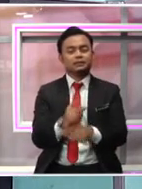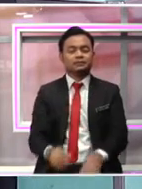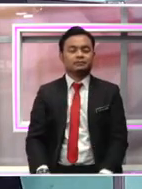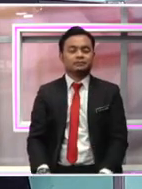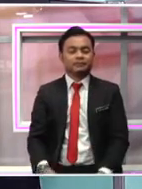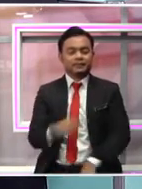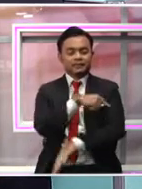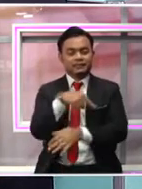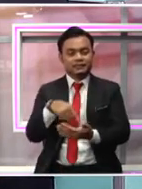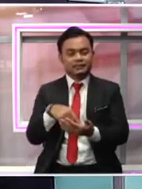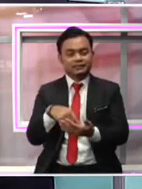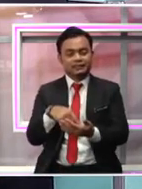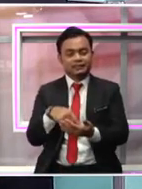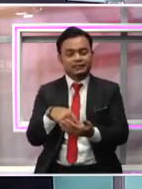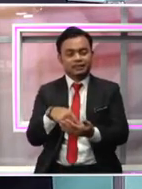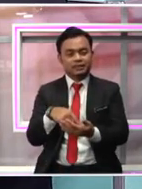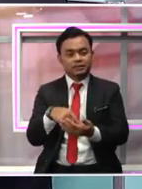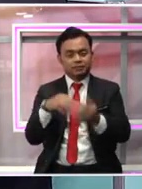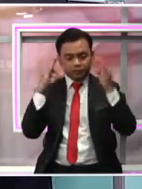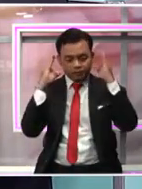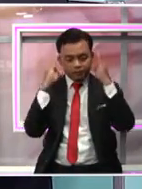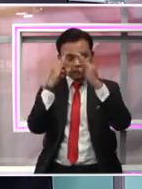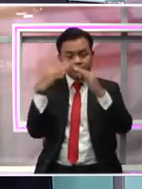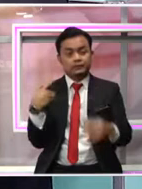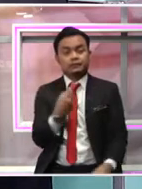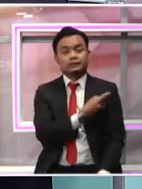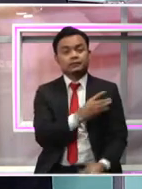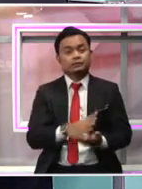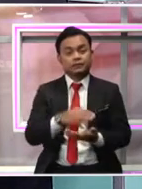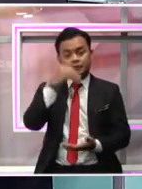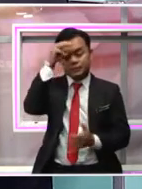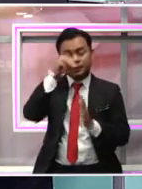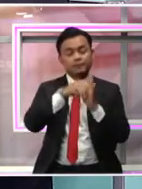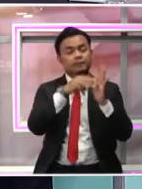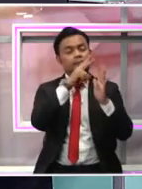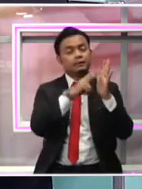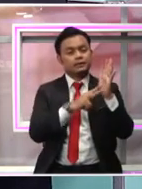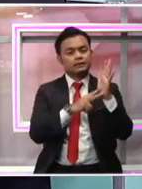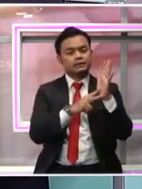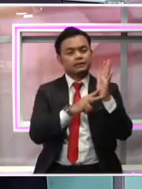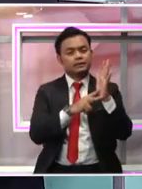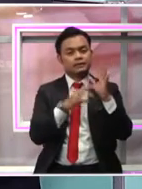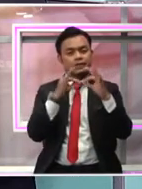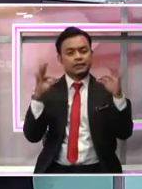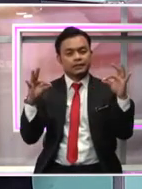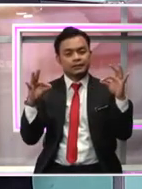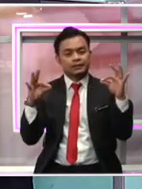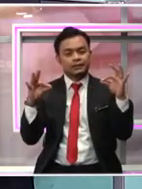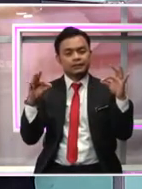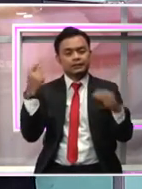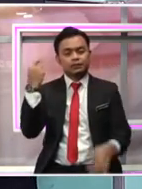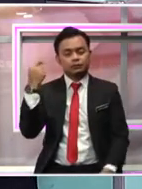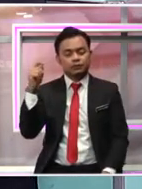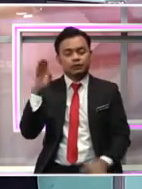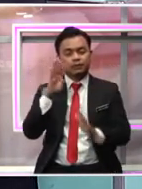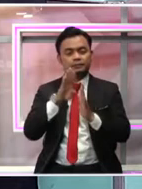begini bahkan objektif cite kita belajar Belajar membaca ayat tunggal main berdasarkan gambar chegou ingin